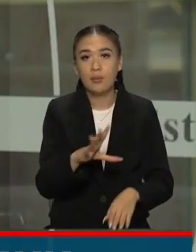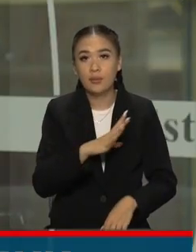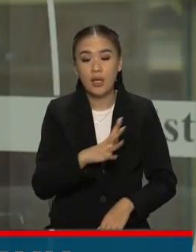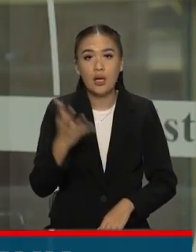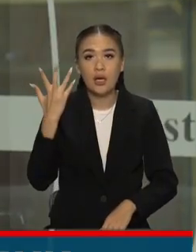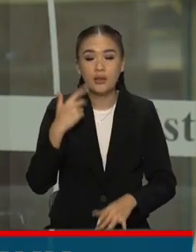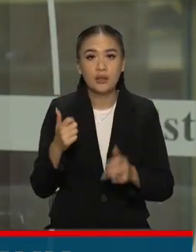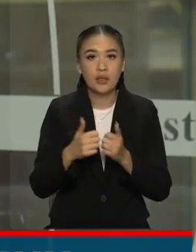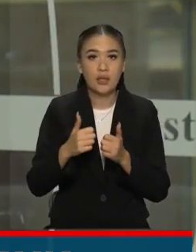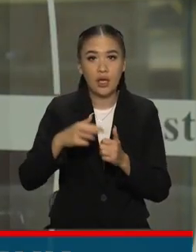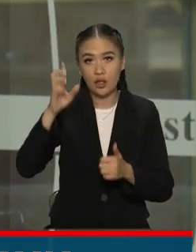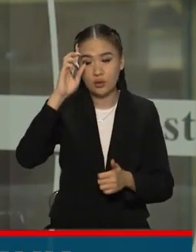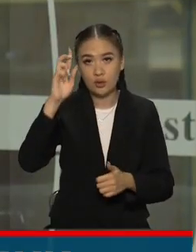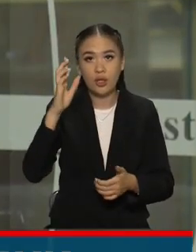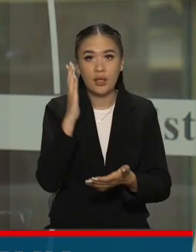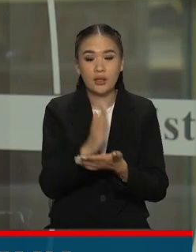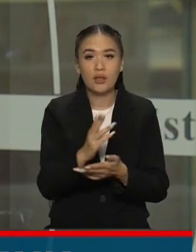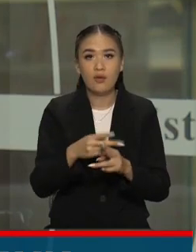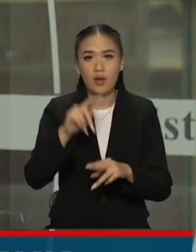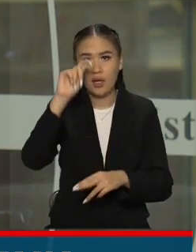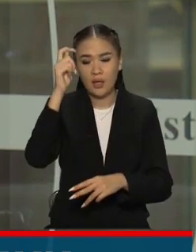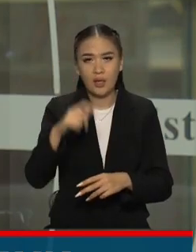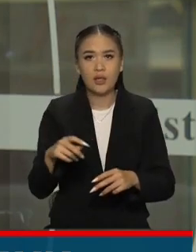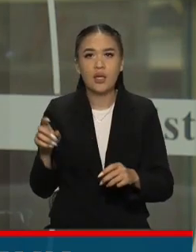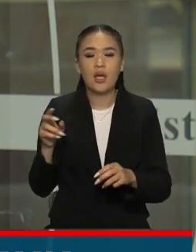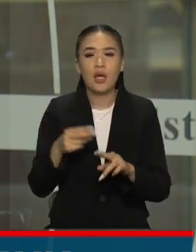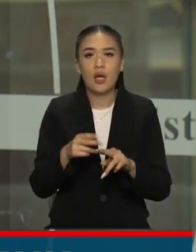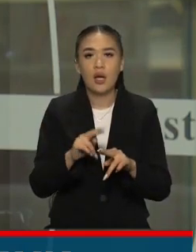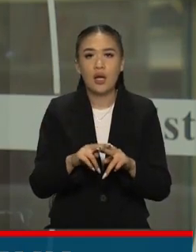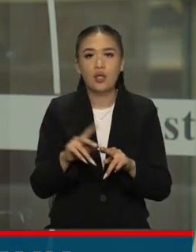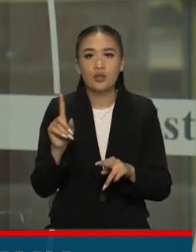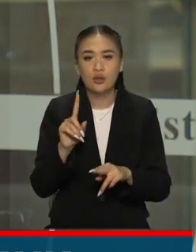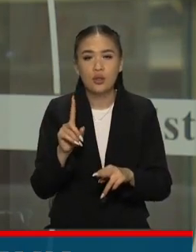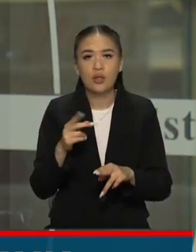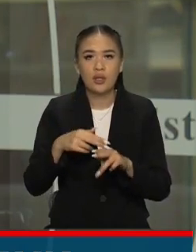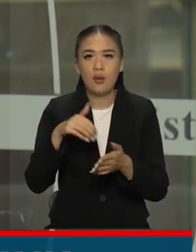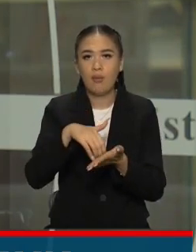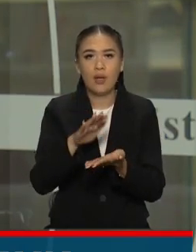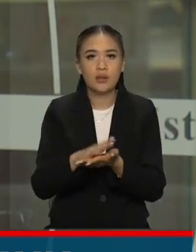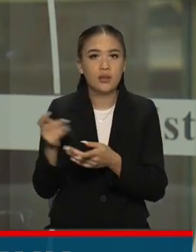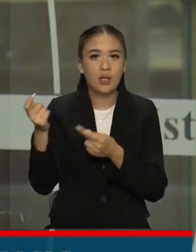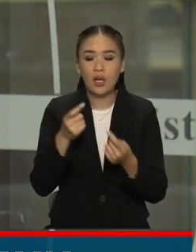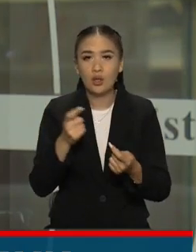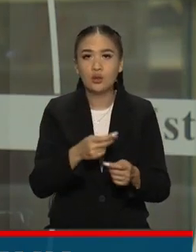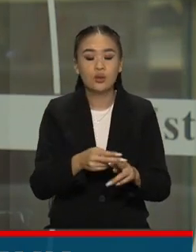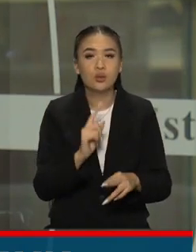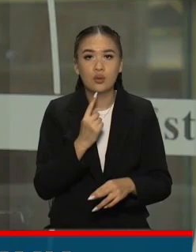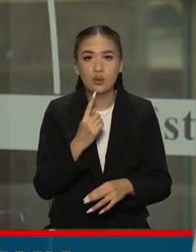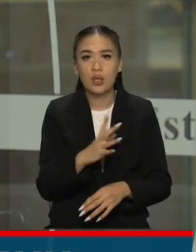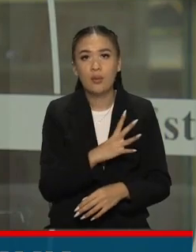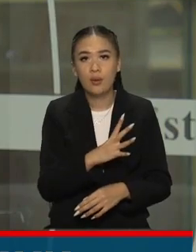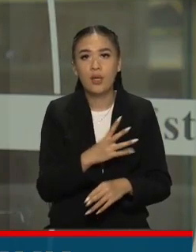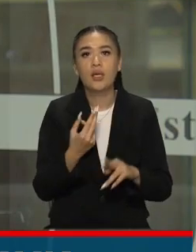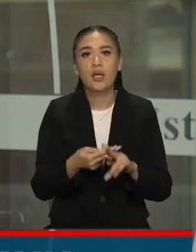в соседних государствах есть военные конфликты, то есть поставки срываются. На сегодняшний день очень много наших